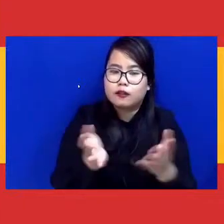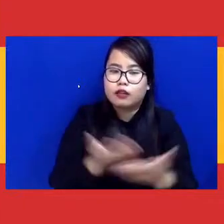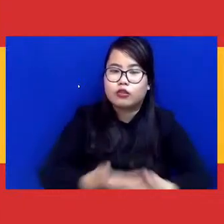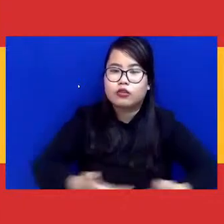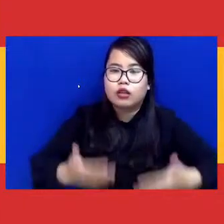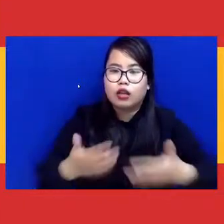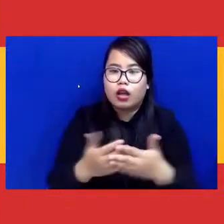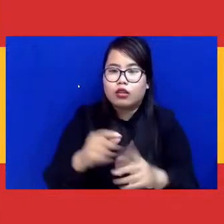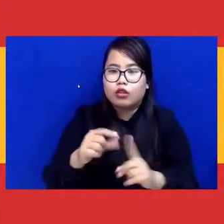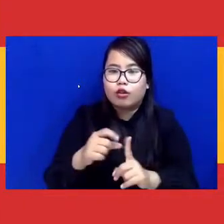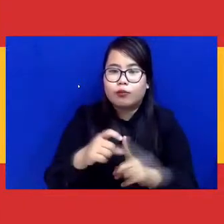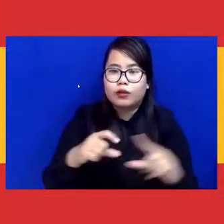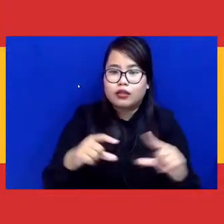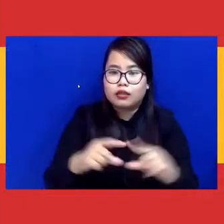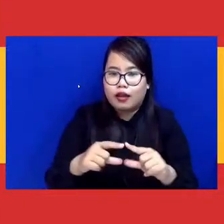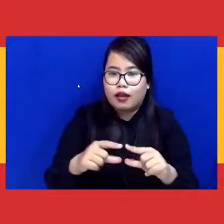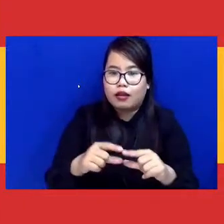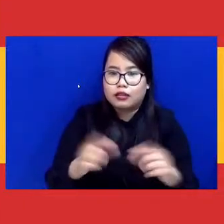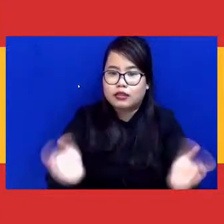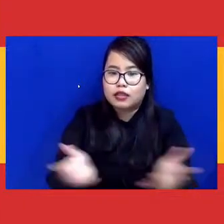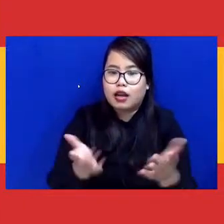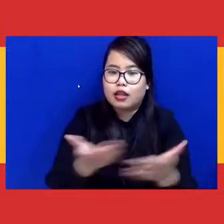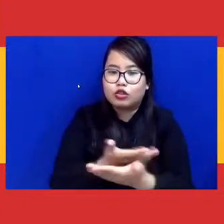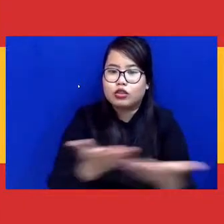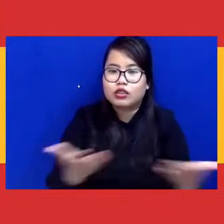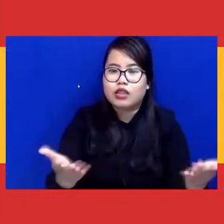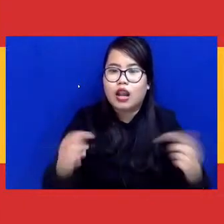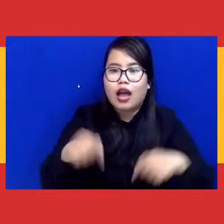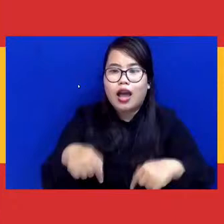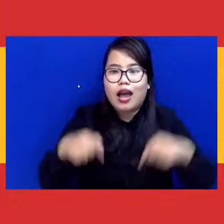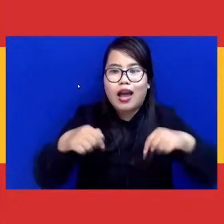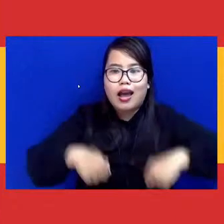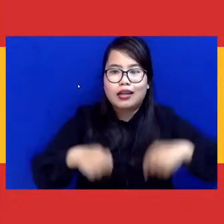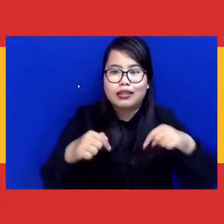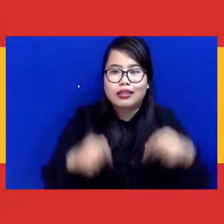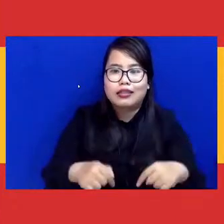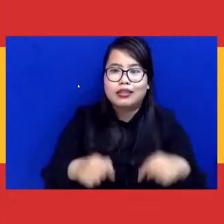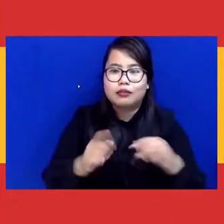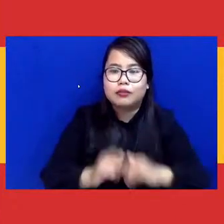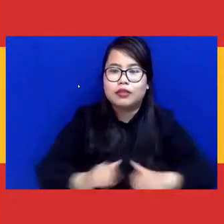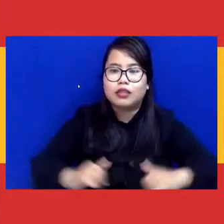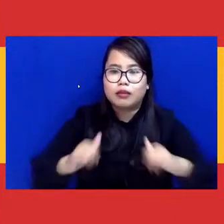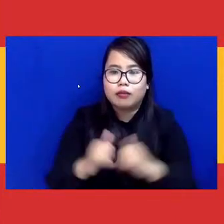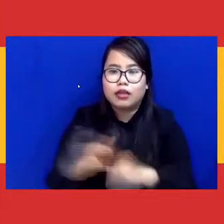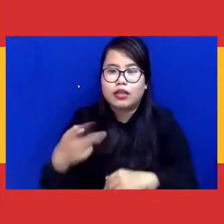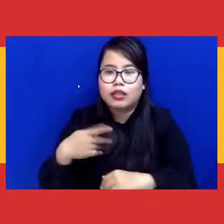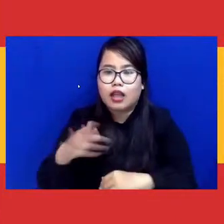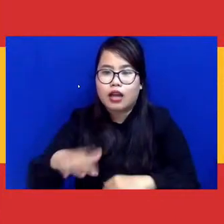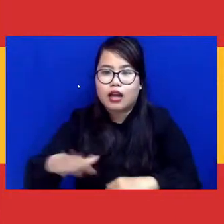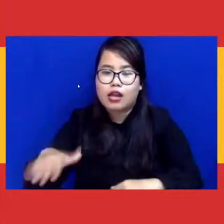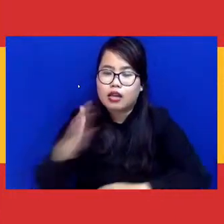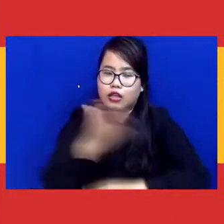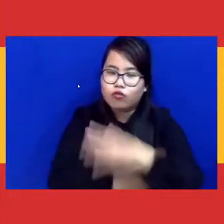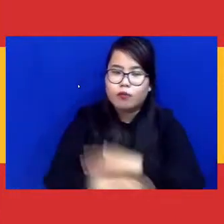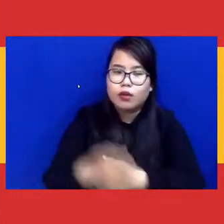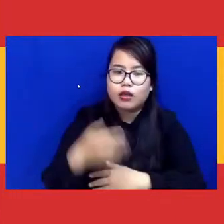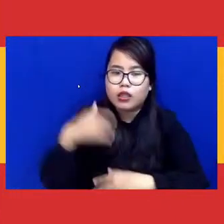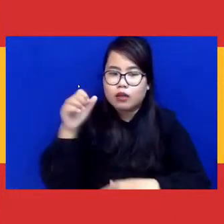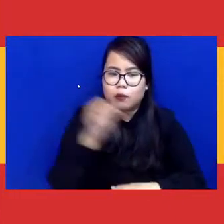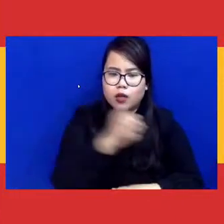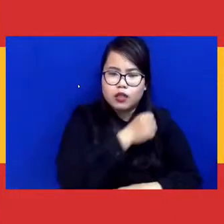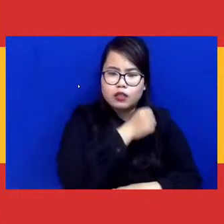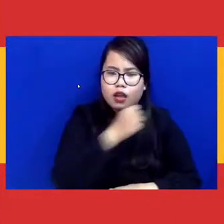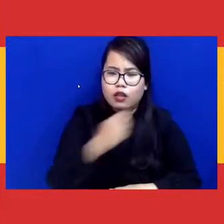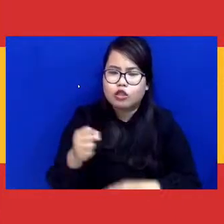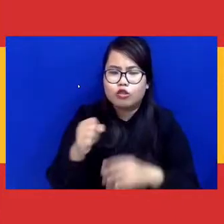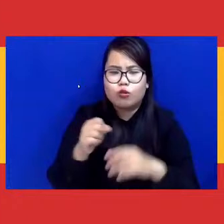perdagangan dengan jajaran sosial. Hari ini saya bersama anak-anak kita, anak-anak di publik kita. Kita bernyanyi di sana, ada